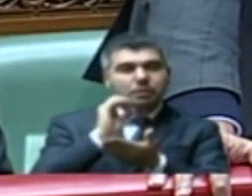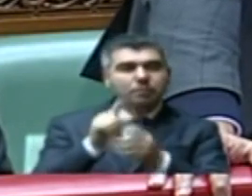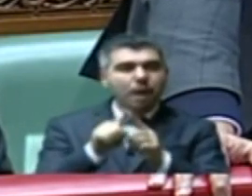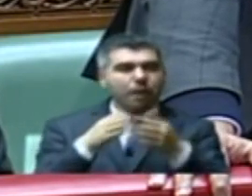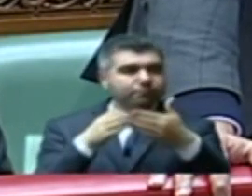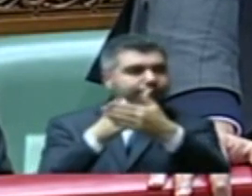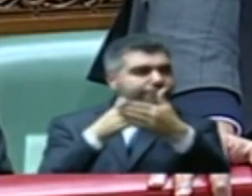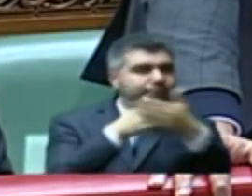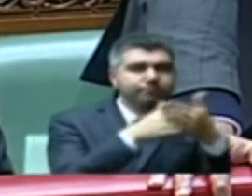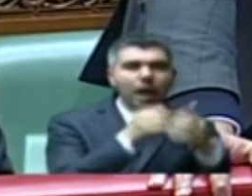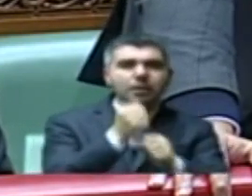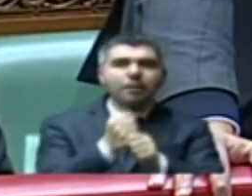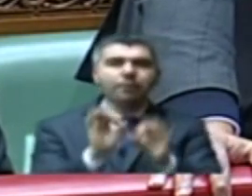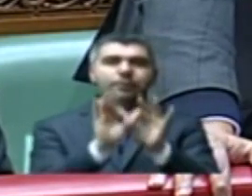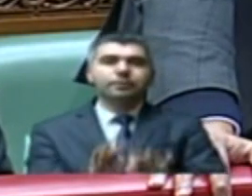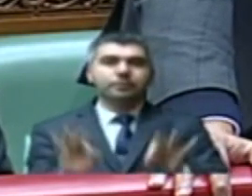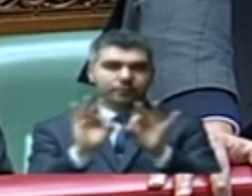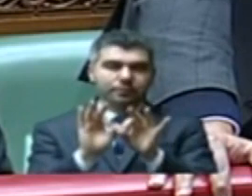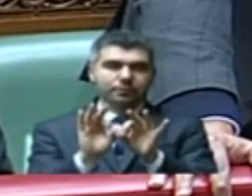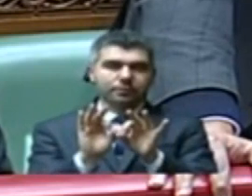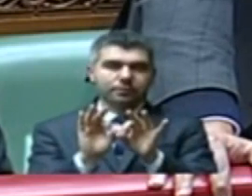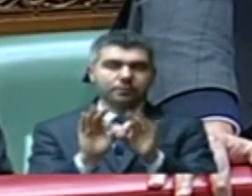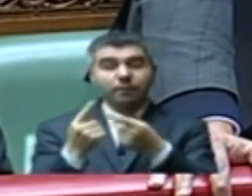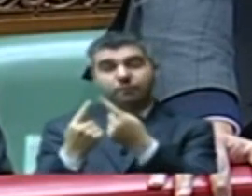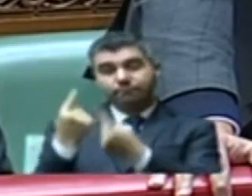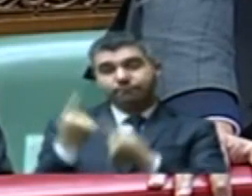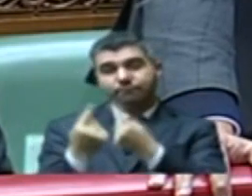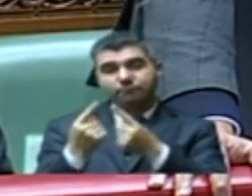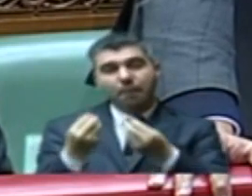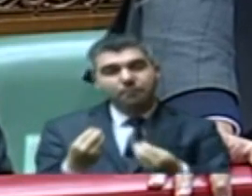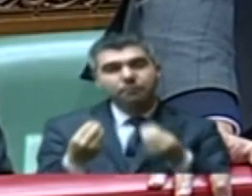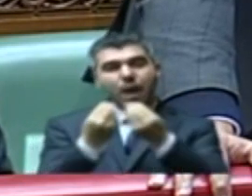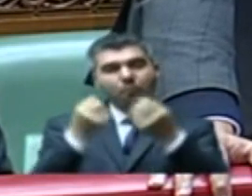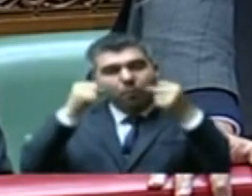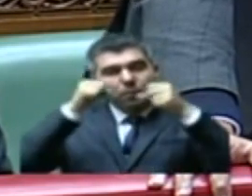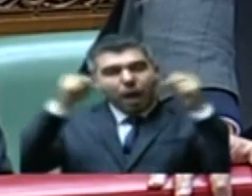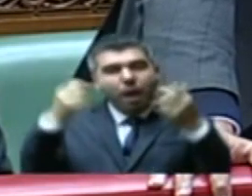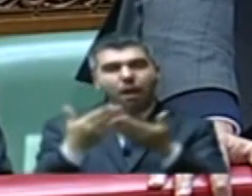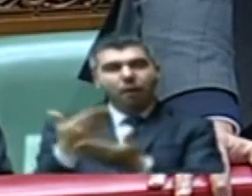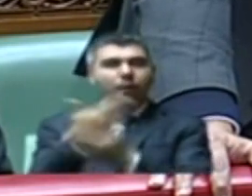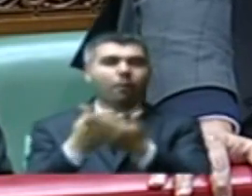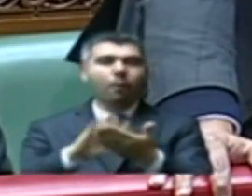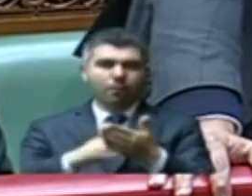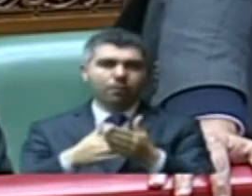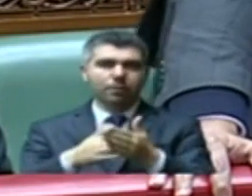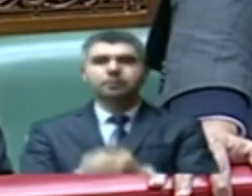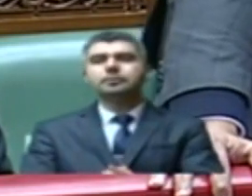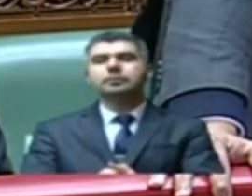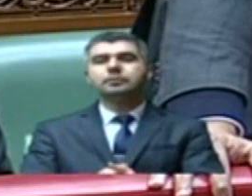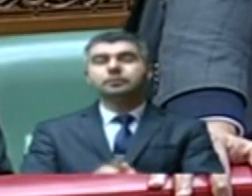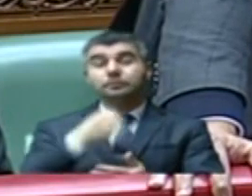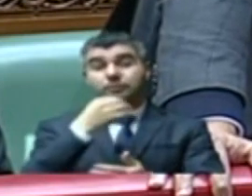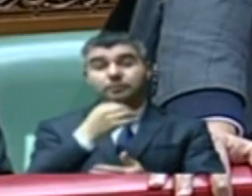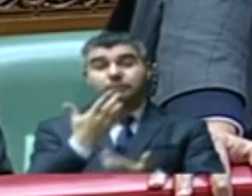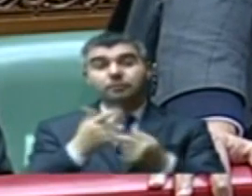ما يمكنش يولج لسوق الشغل. اش تيدير؟ خصو يتزعم الاحتجاجات وينوض الصداع ويكون جزء من المشكل. السيد الوزير بغيناكم